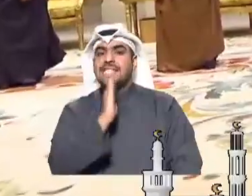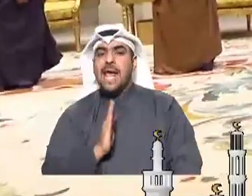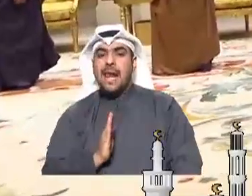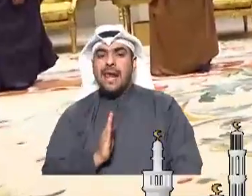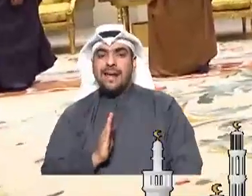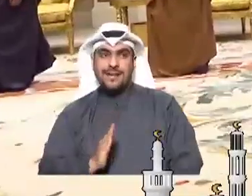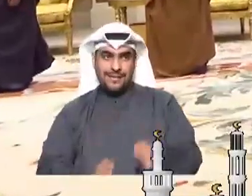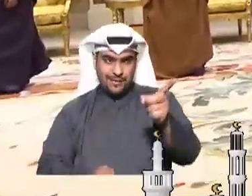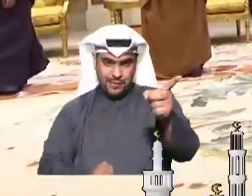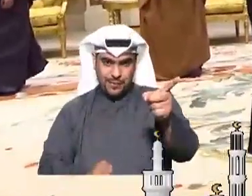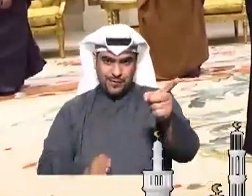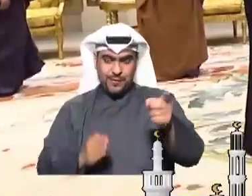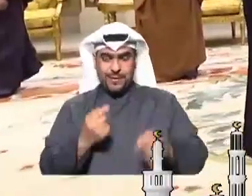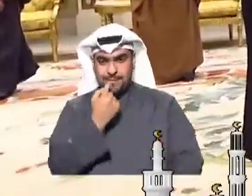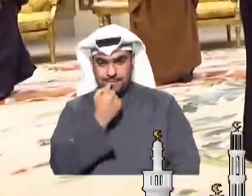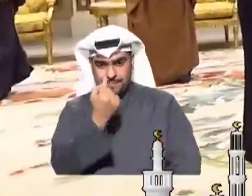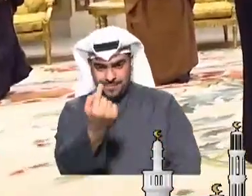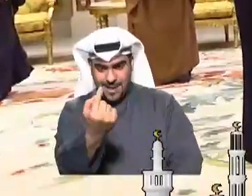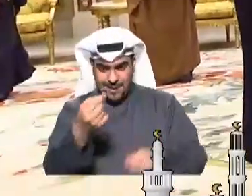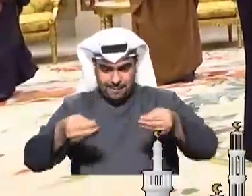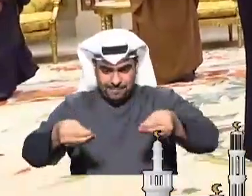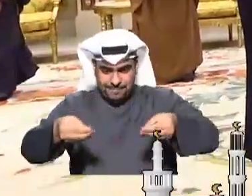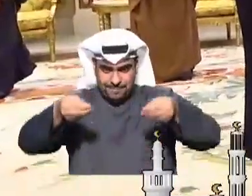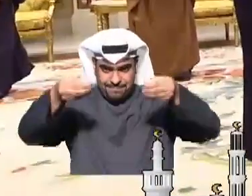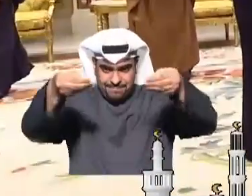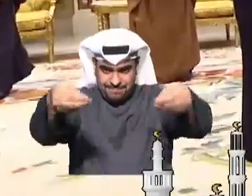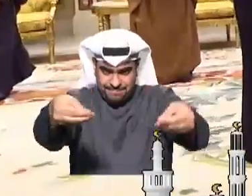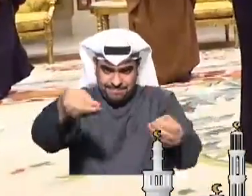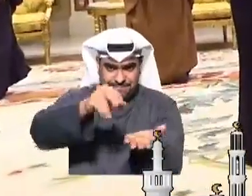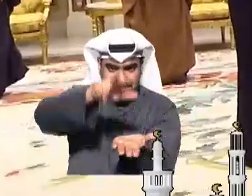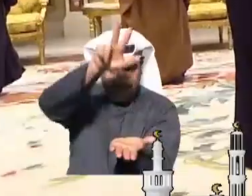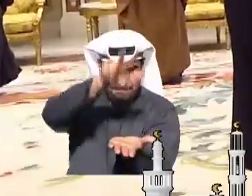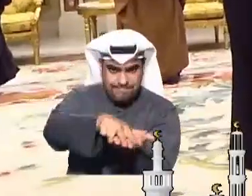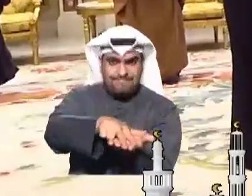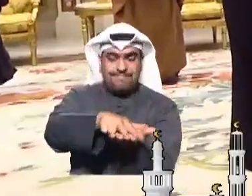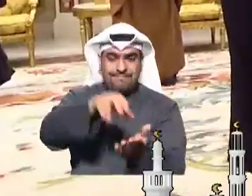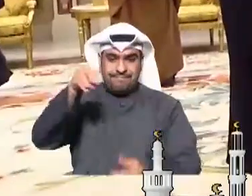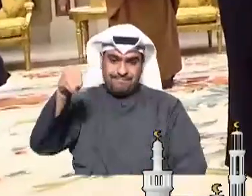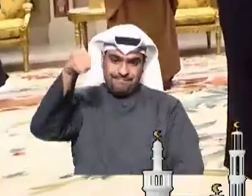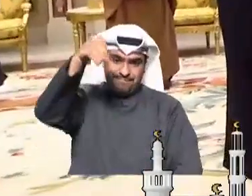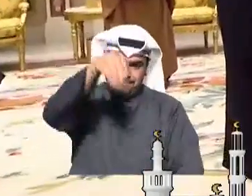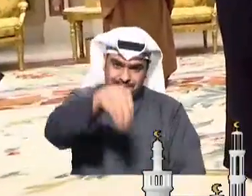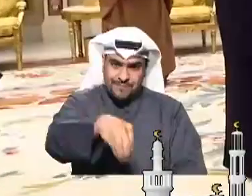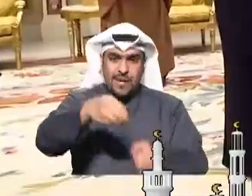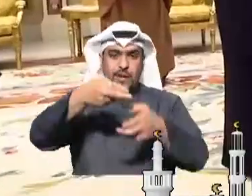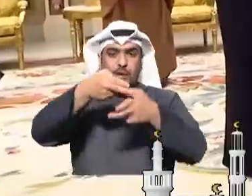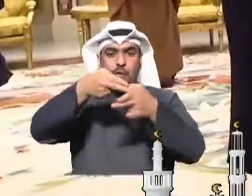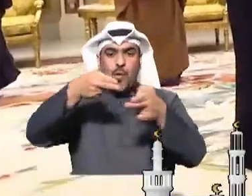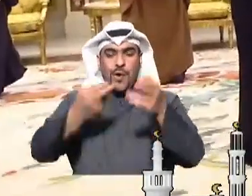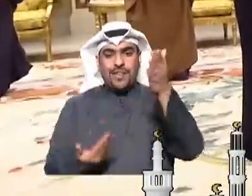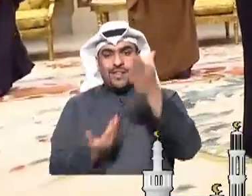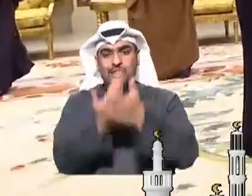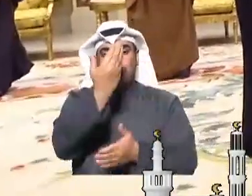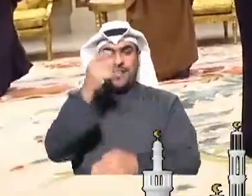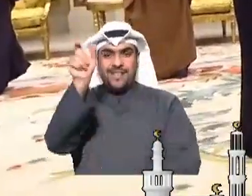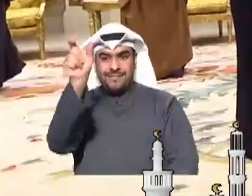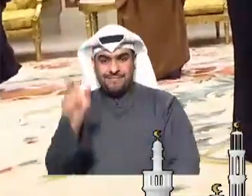to pass to you my credential letters as ambassador of the Federative Republic of Brazil